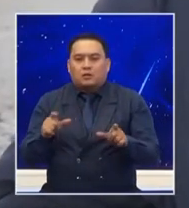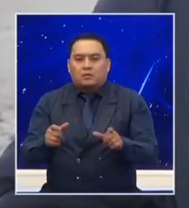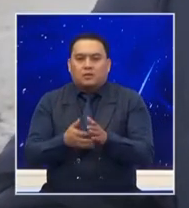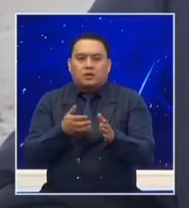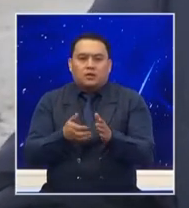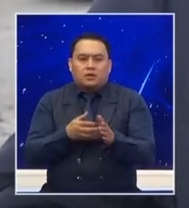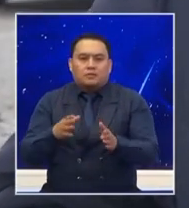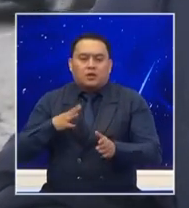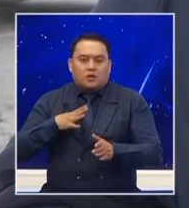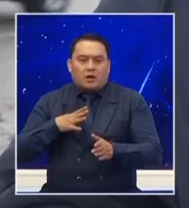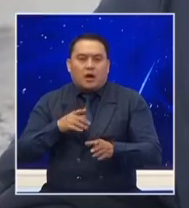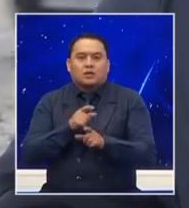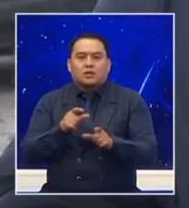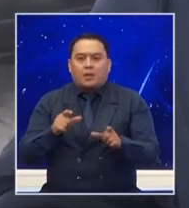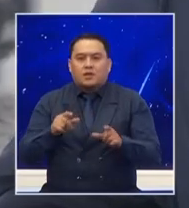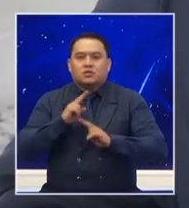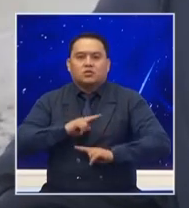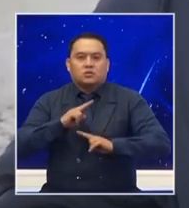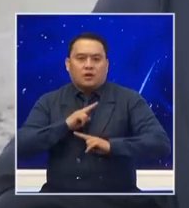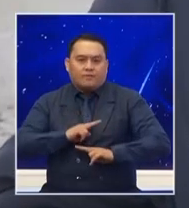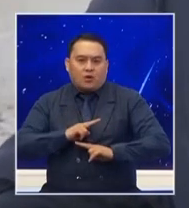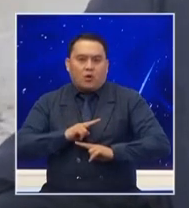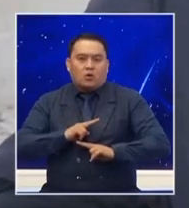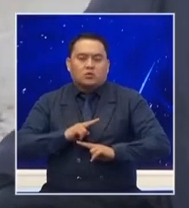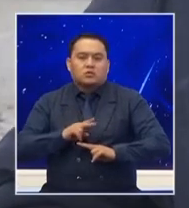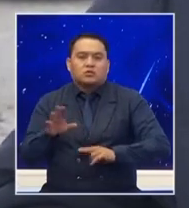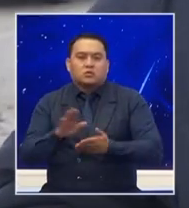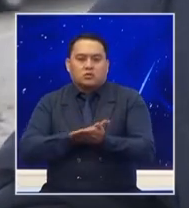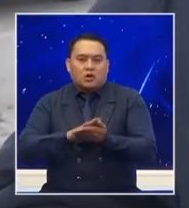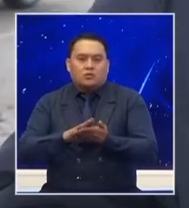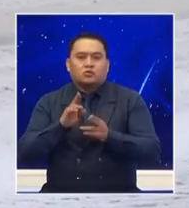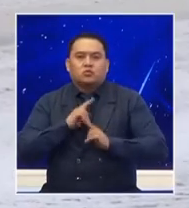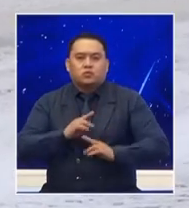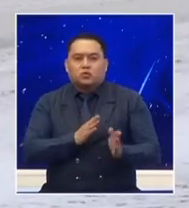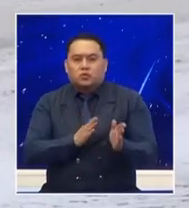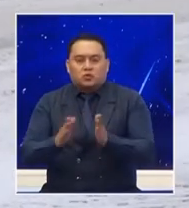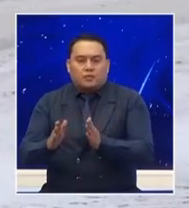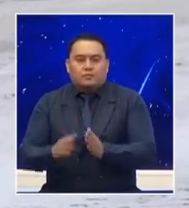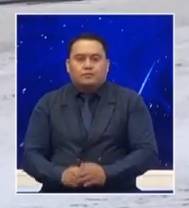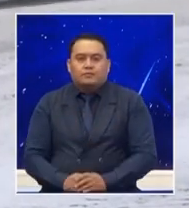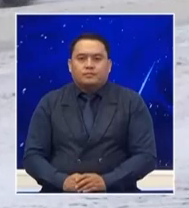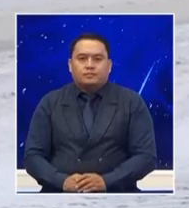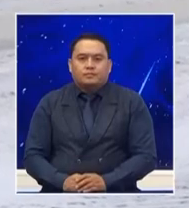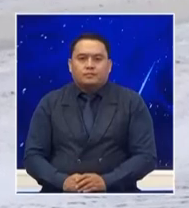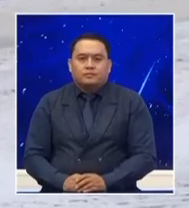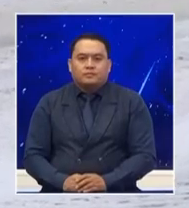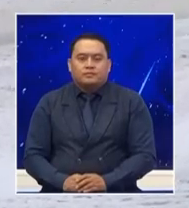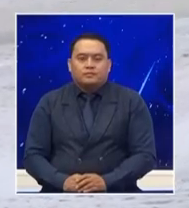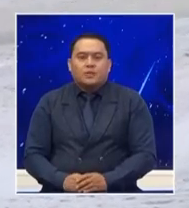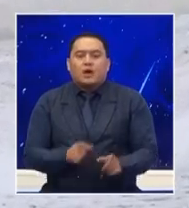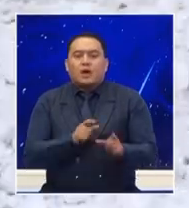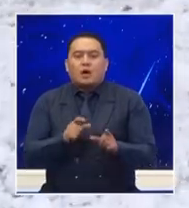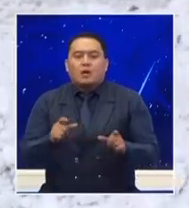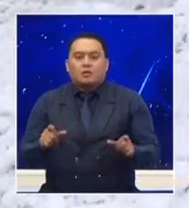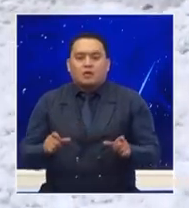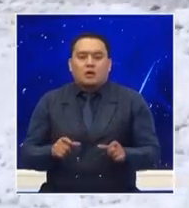жұмыс істейміз. Көбіне адам аяғымен жолда көлік саны азайған кезде тазарту жұмыстары жүргізіледі. Ал Жигули мекемесінің 13 техникасы қаланың